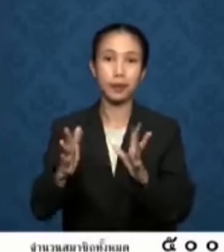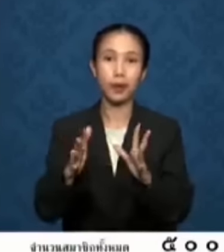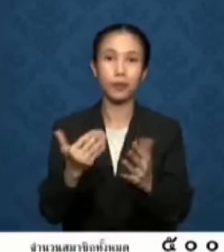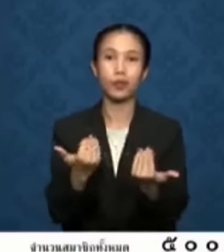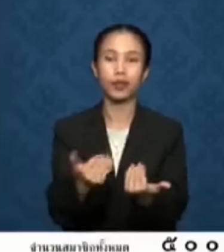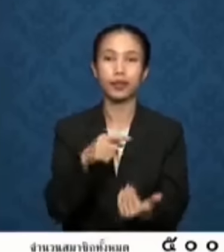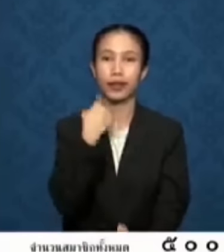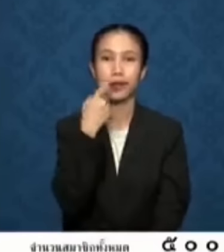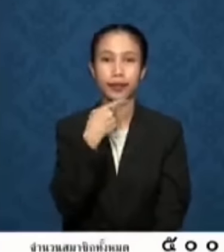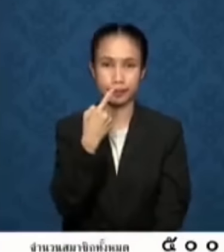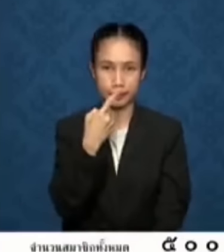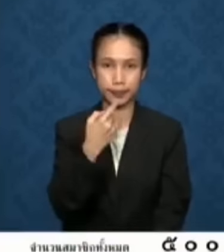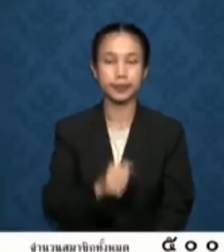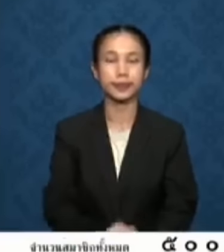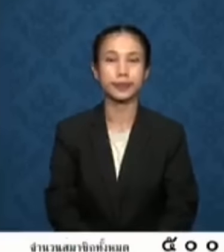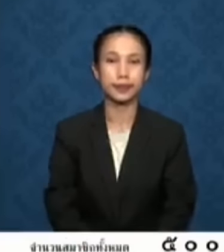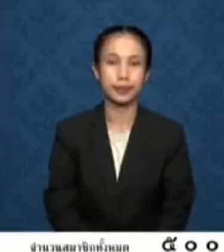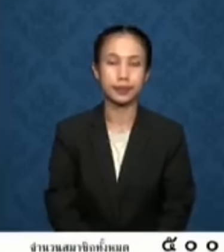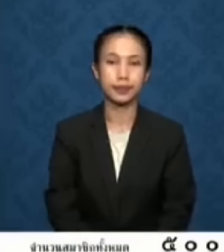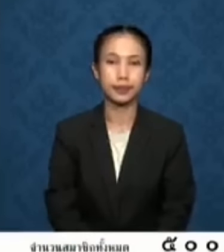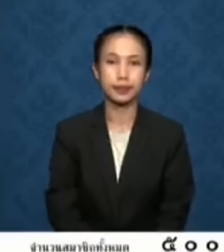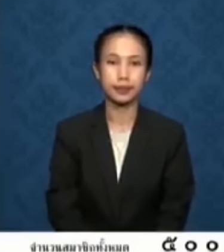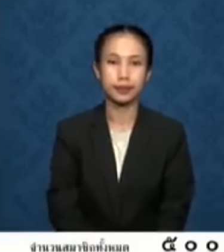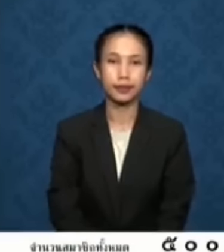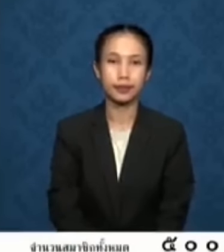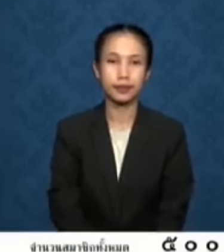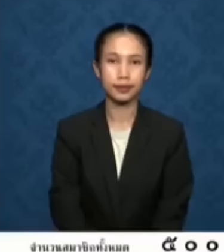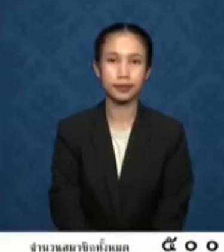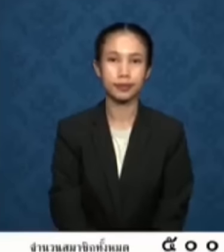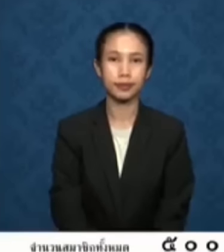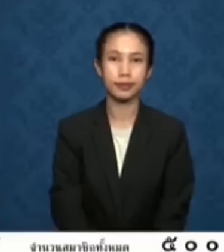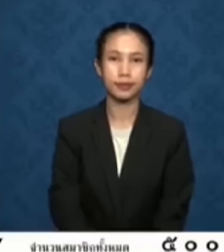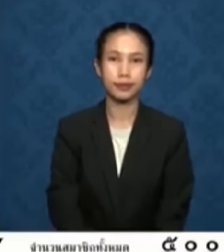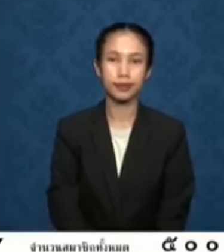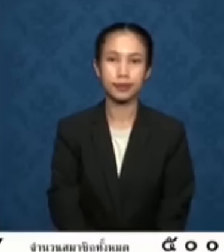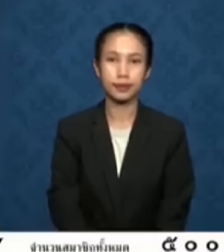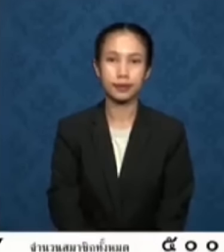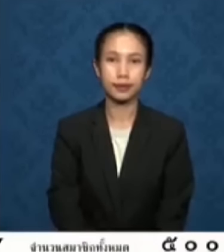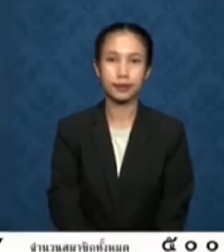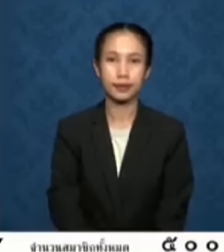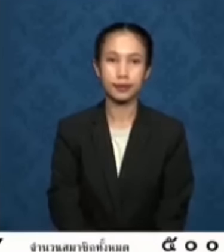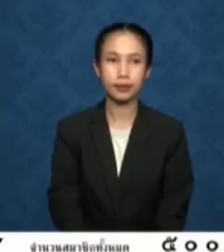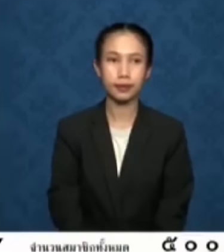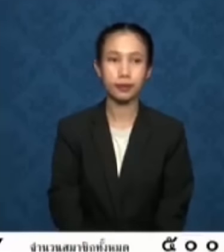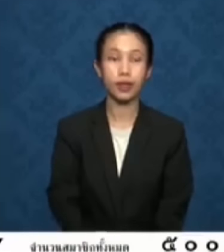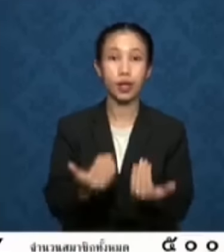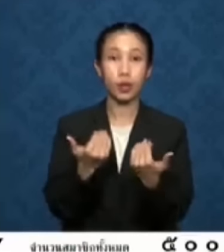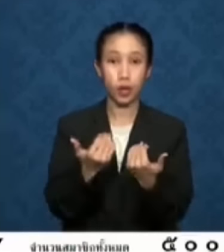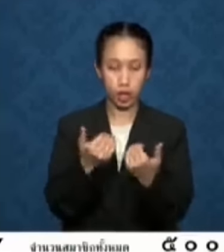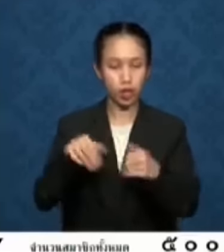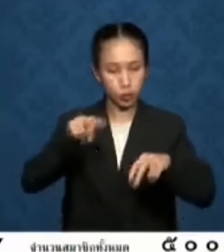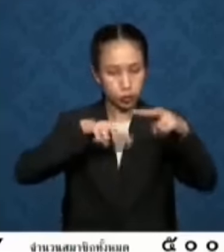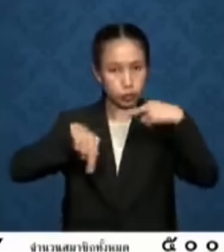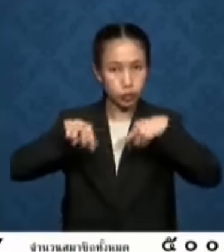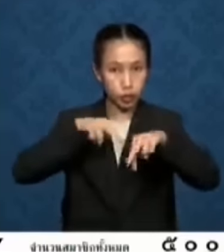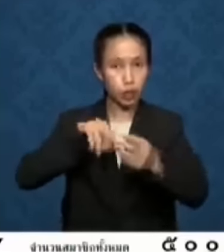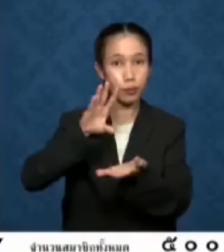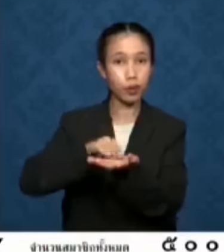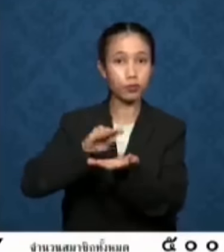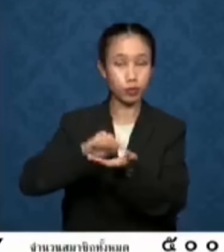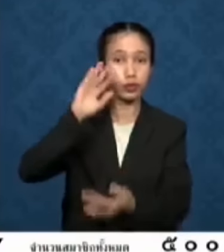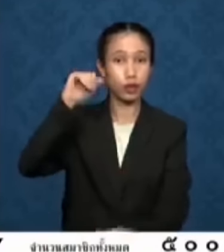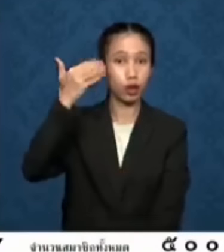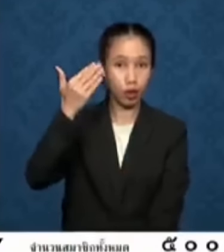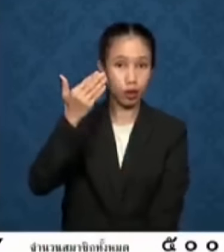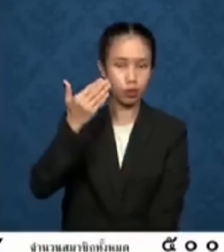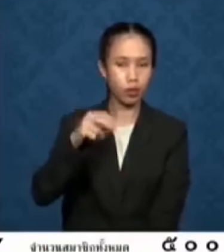นี้ขอหารือท่านประธานครับขอบคุณครับ ครับเดี๋ยวผมขอเวลาในการตรวจสอบข้อเท็จจริงก่อนนะครับ